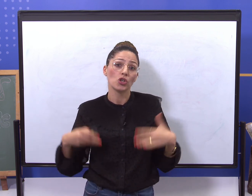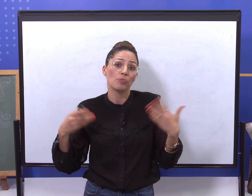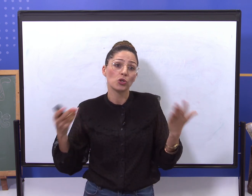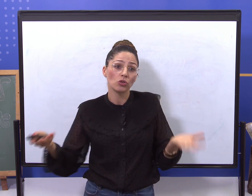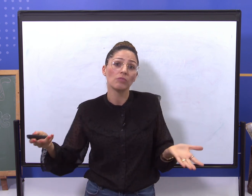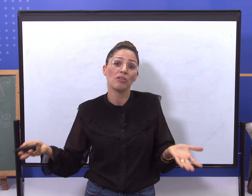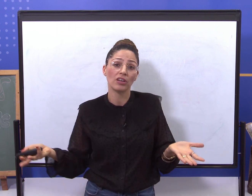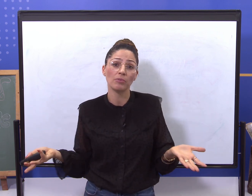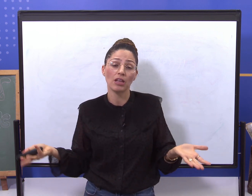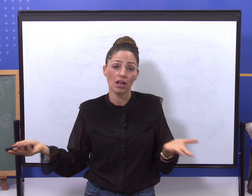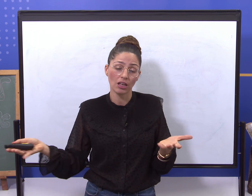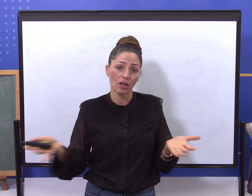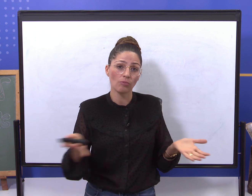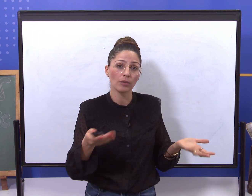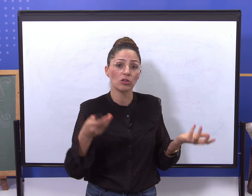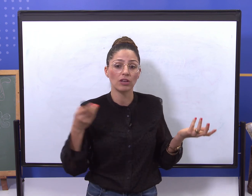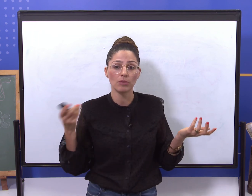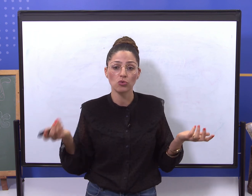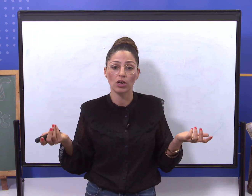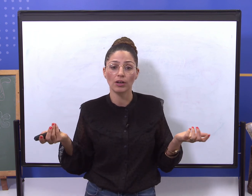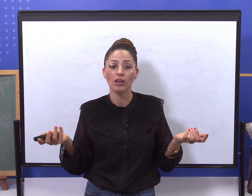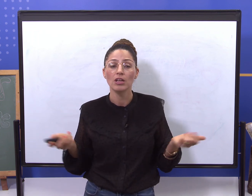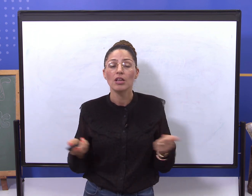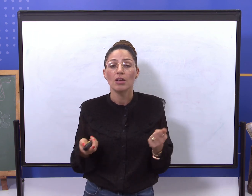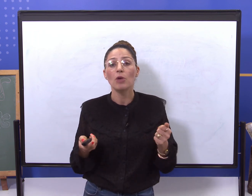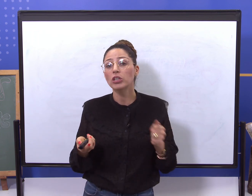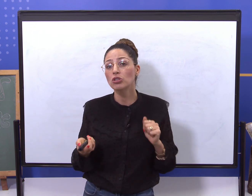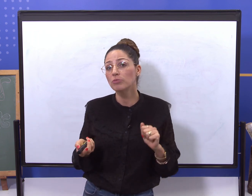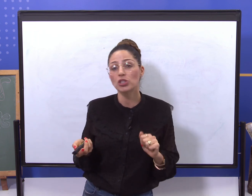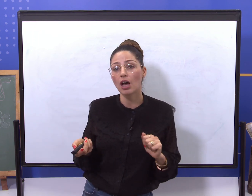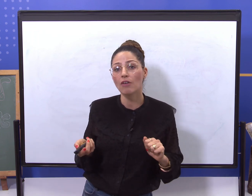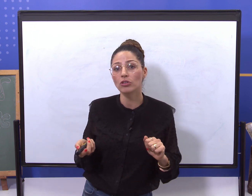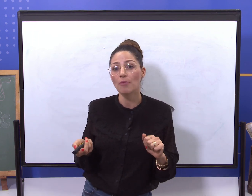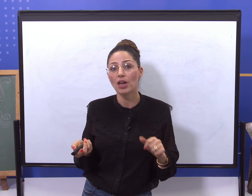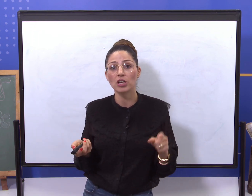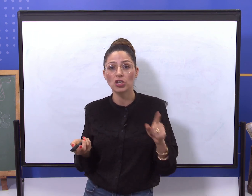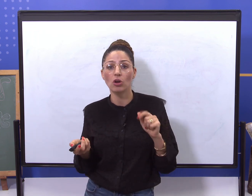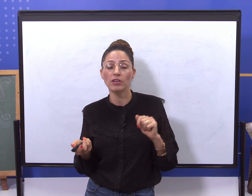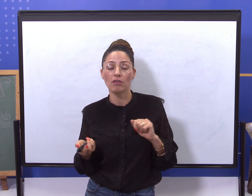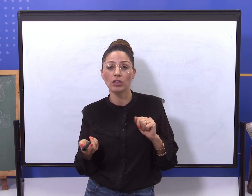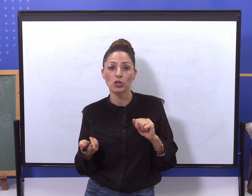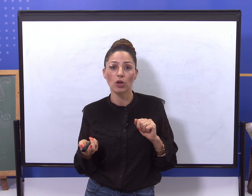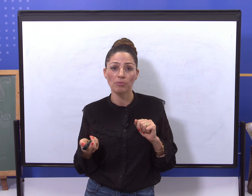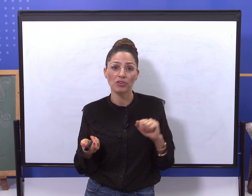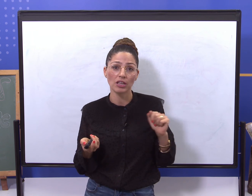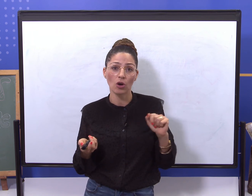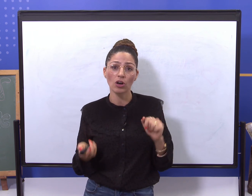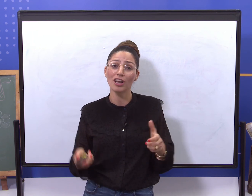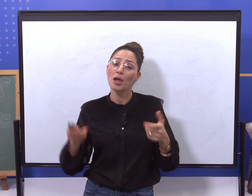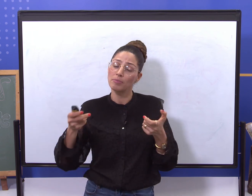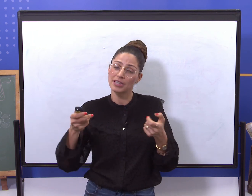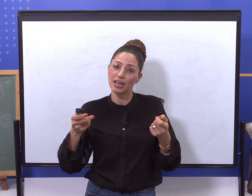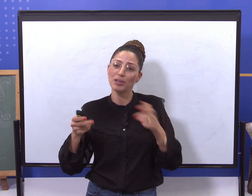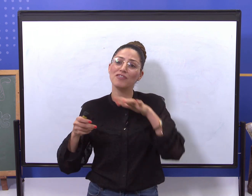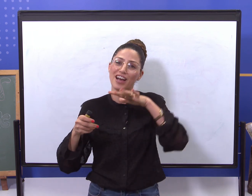או שפשוט מפנים את החומרים לטובת משהו אחר. מאוד חשוב משטח העבודה. אני אישית אוהבת לעבוד על השולחן בפינת